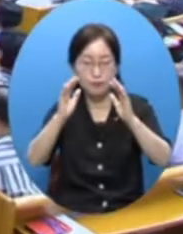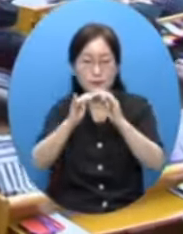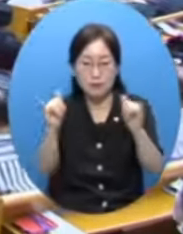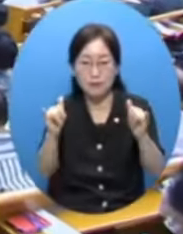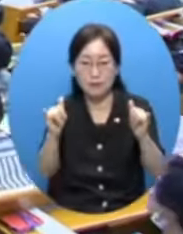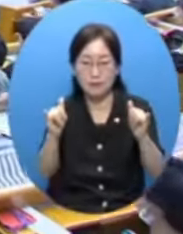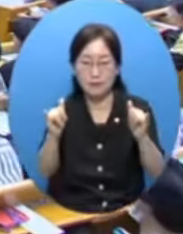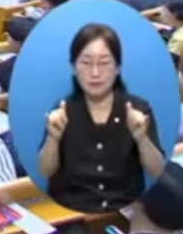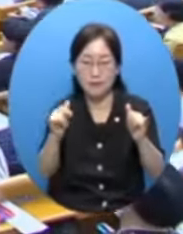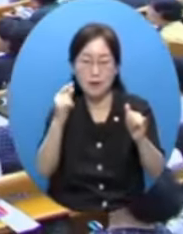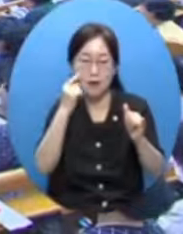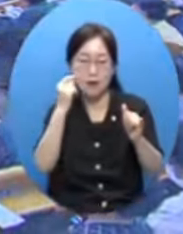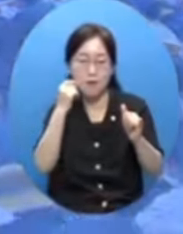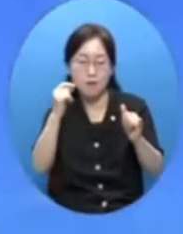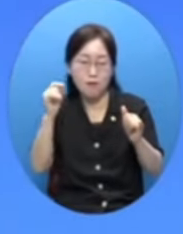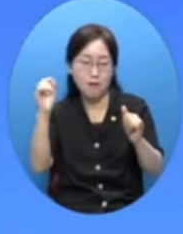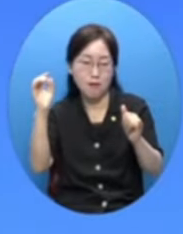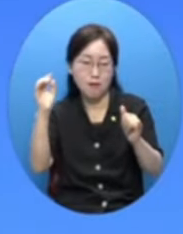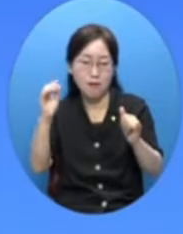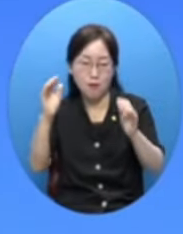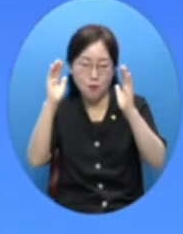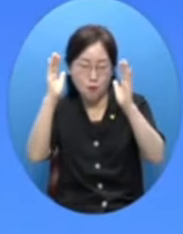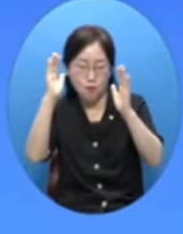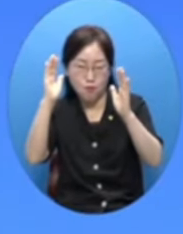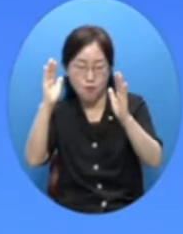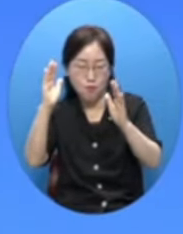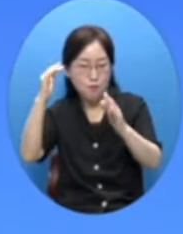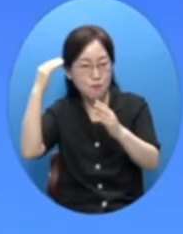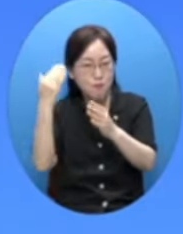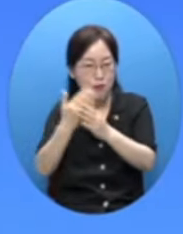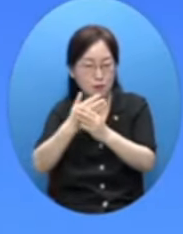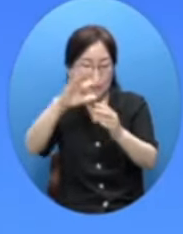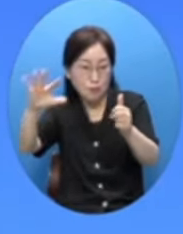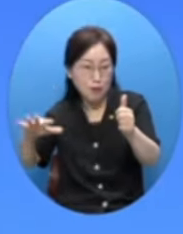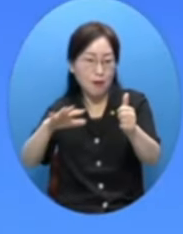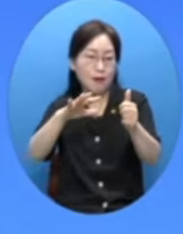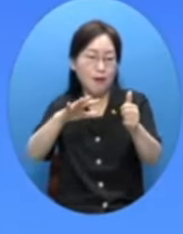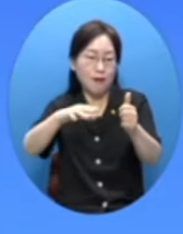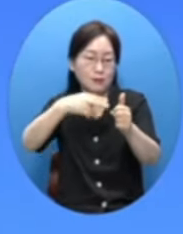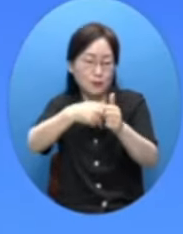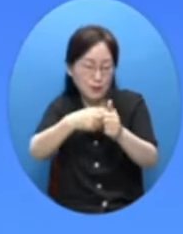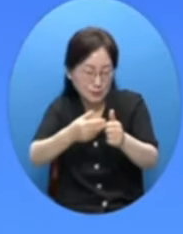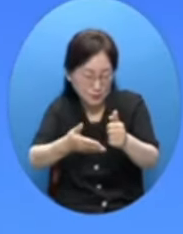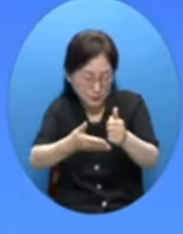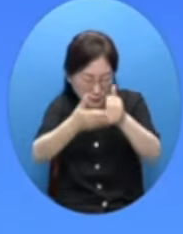모든 일본의 학자들이 자기 앞에 와서 스승님이라고 하는 그러한,